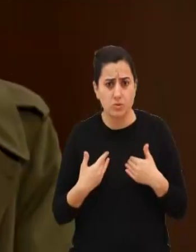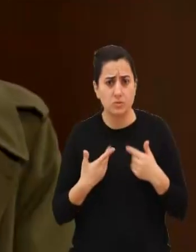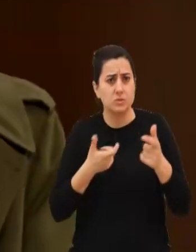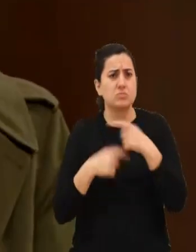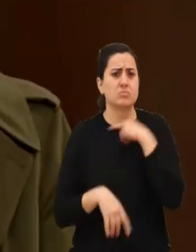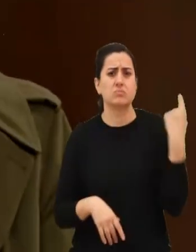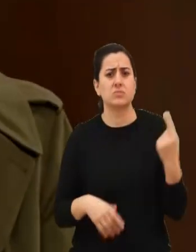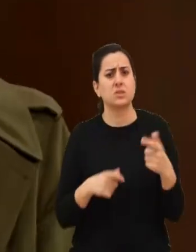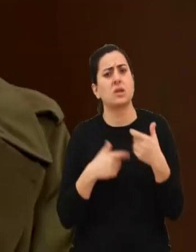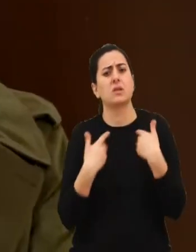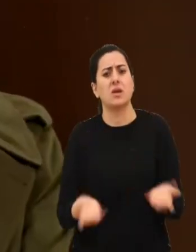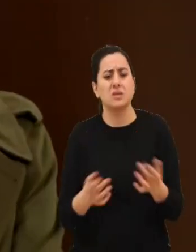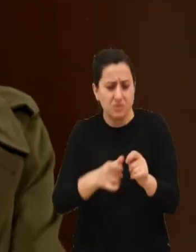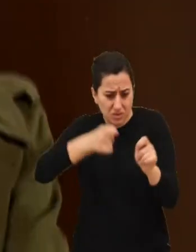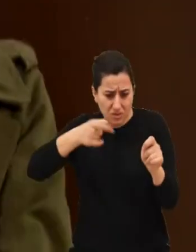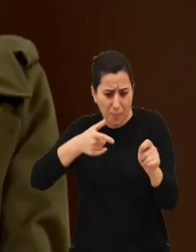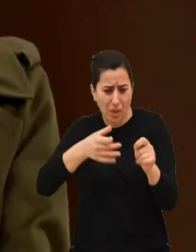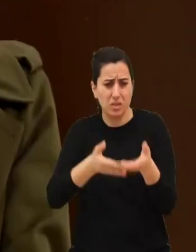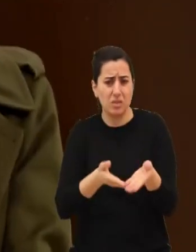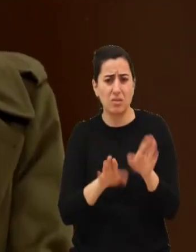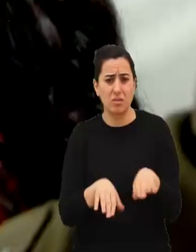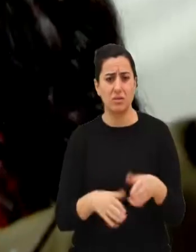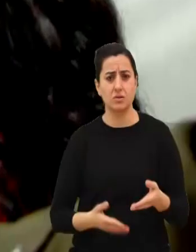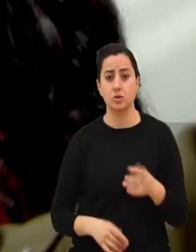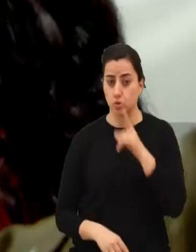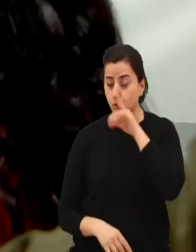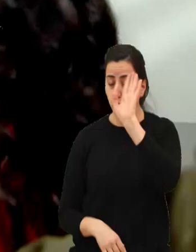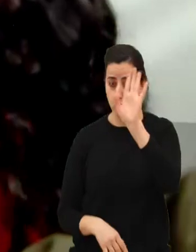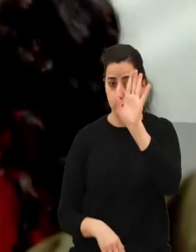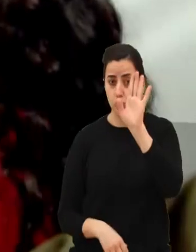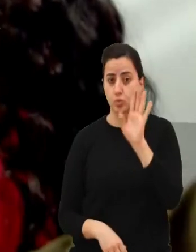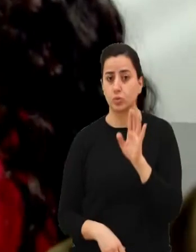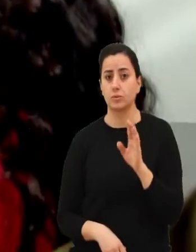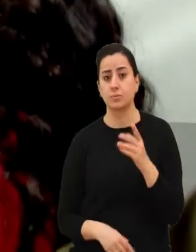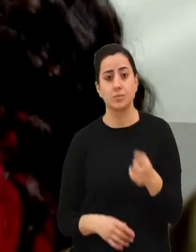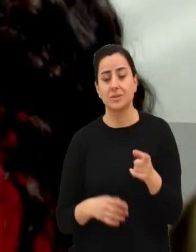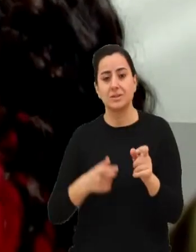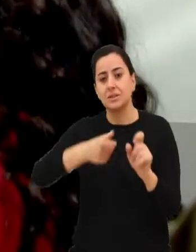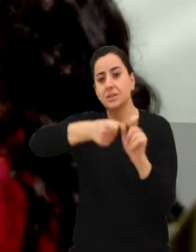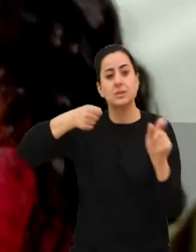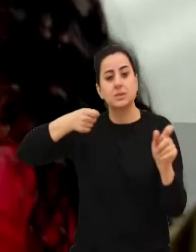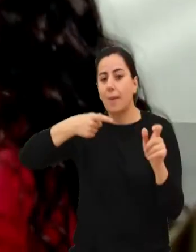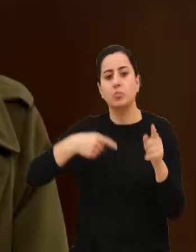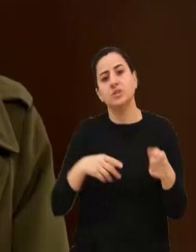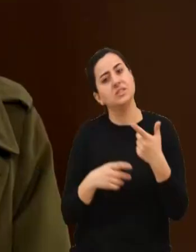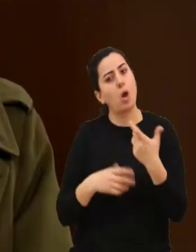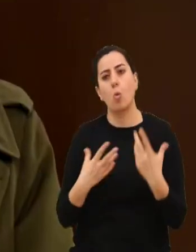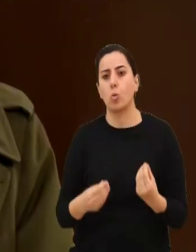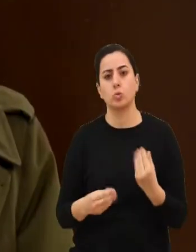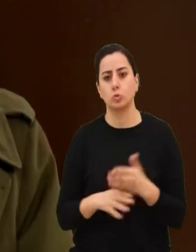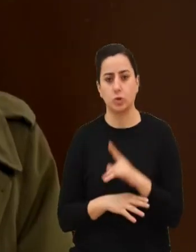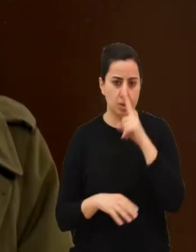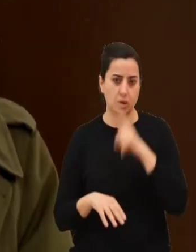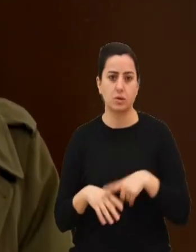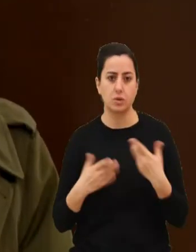Ne silah? Komiserim silah falan değil. Sapan o. Sapan... Putukali! Kullanım amacına göre bir sapan silah olarak kullanılabilir.